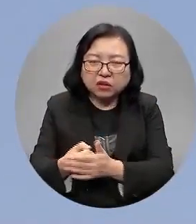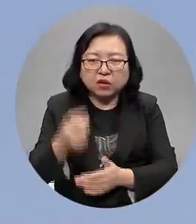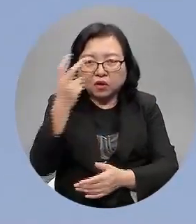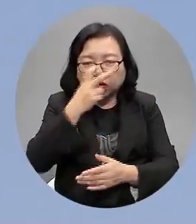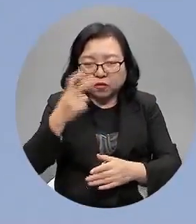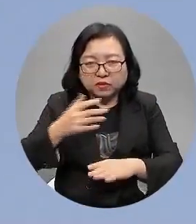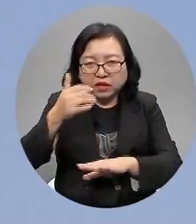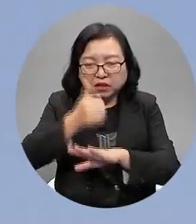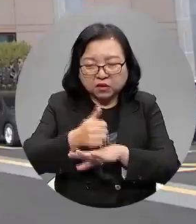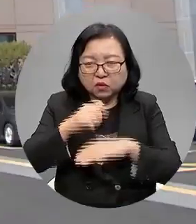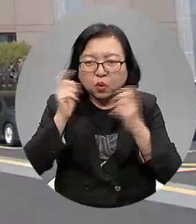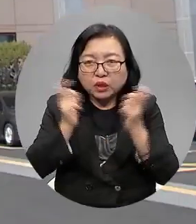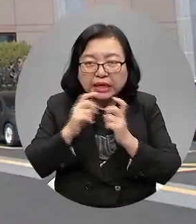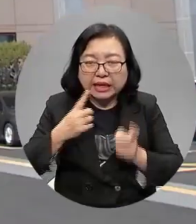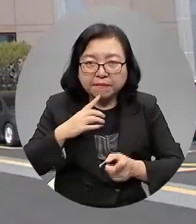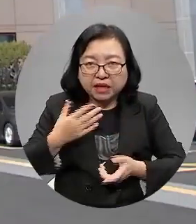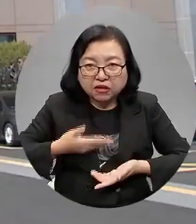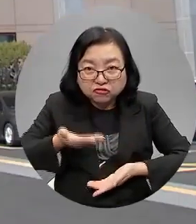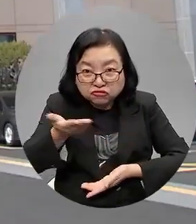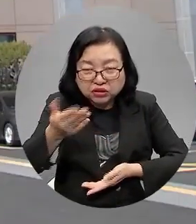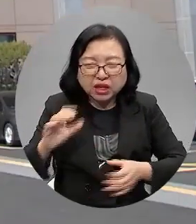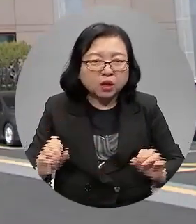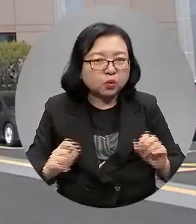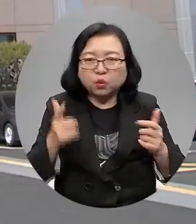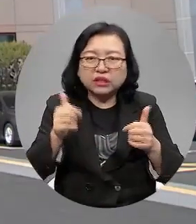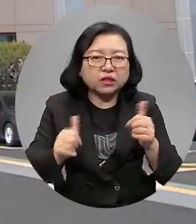일제고사 방식이 아니라고 반박했습니다